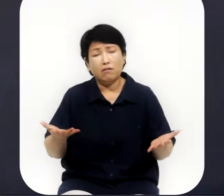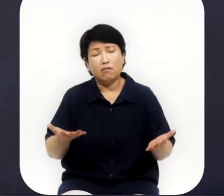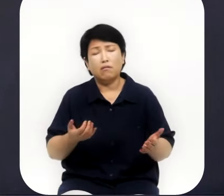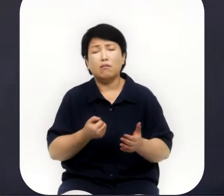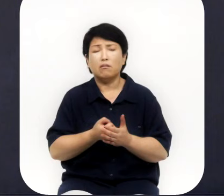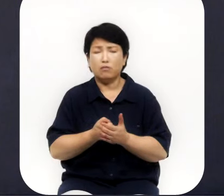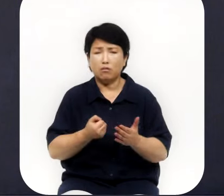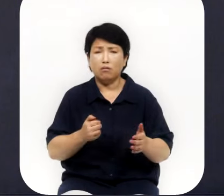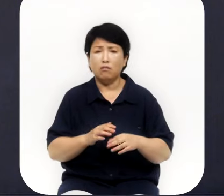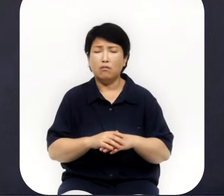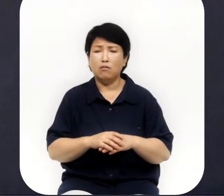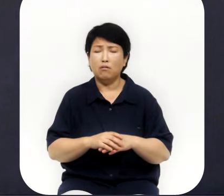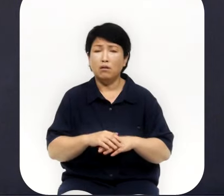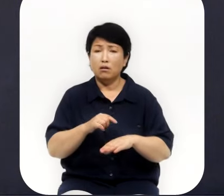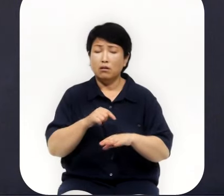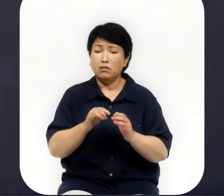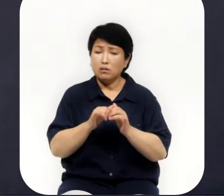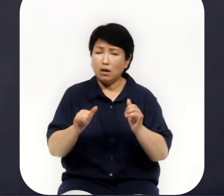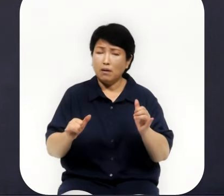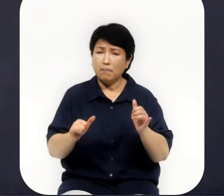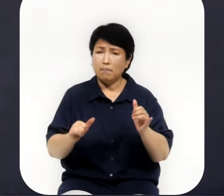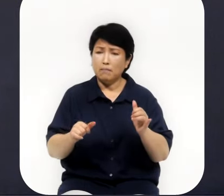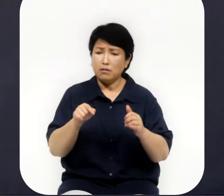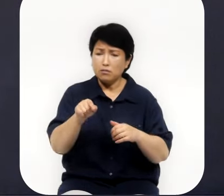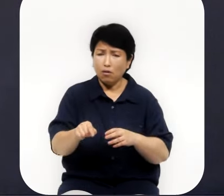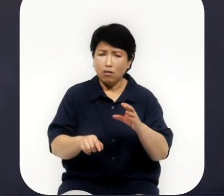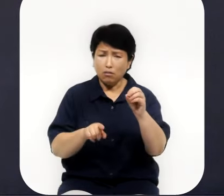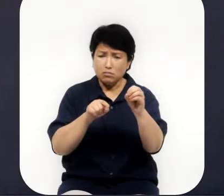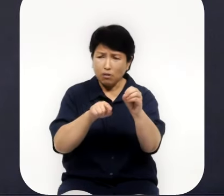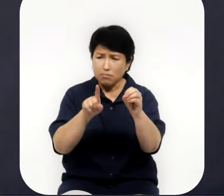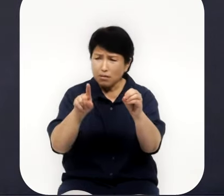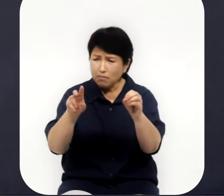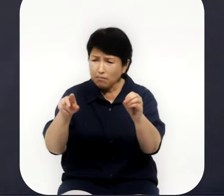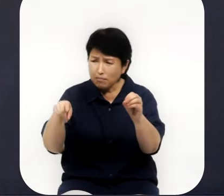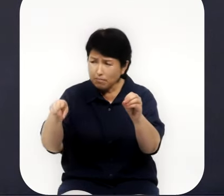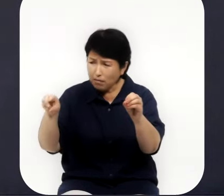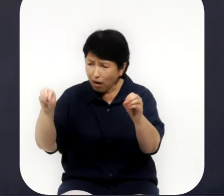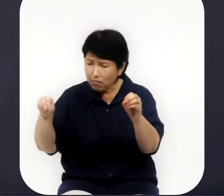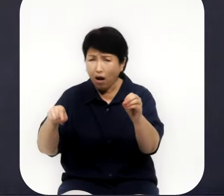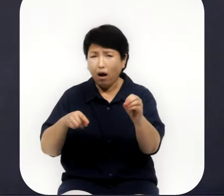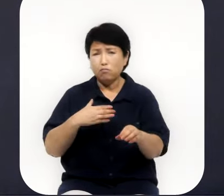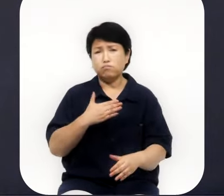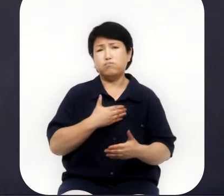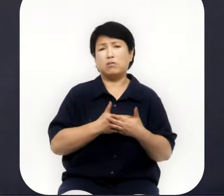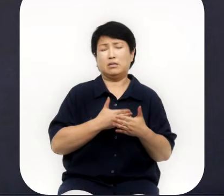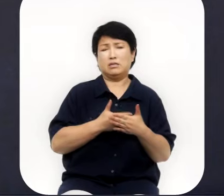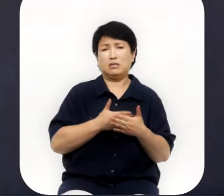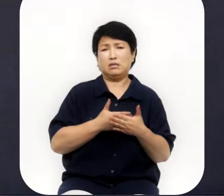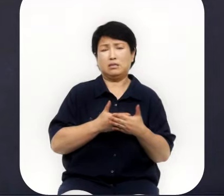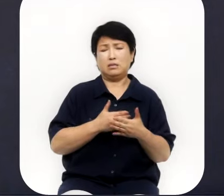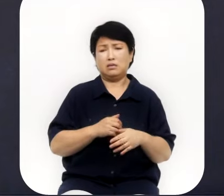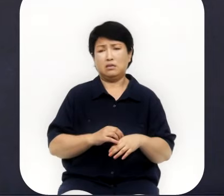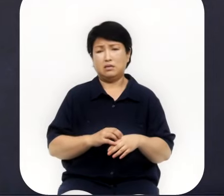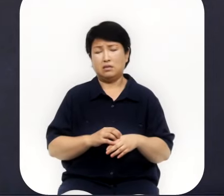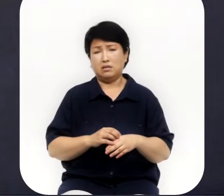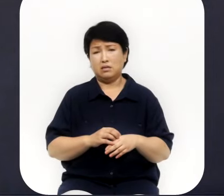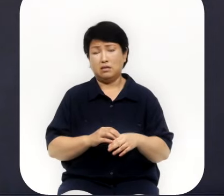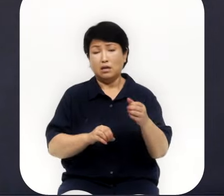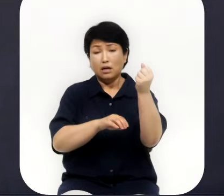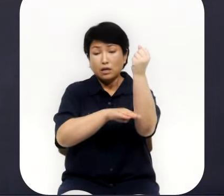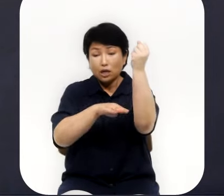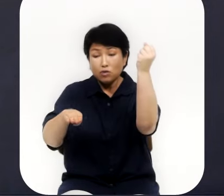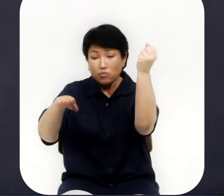그렇기 때문에 사람의 불안의 요인이 되고 있는 건 사실이에요, 이게. 어쨌든 그게 기준치